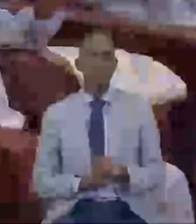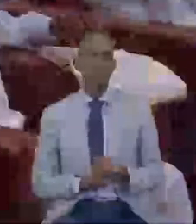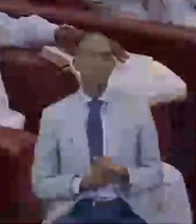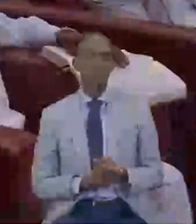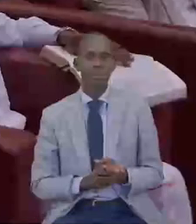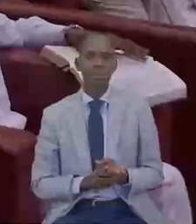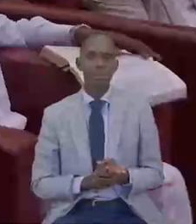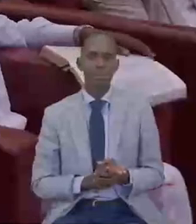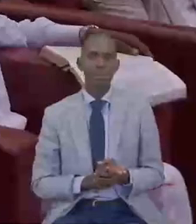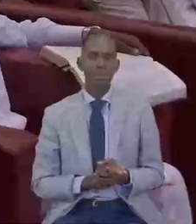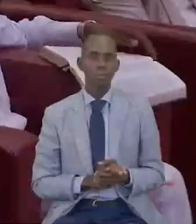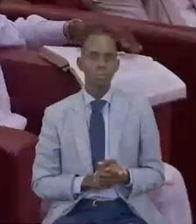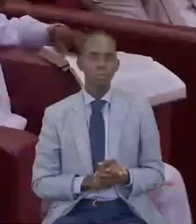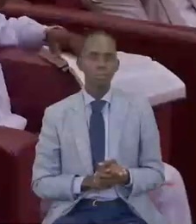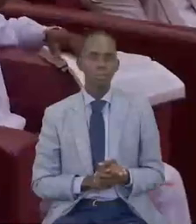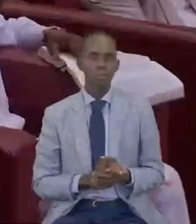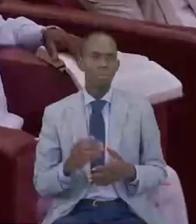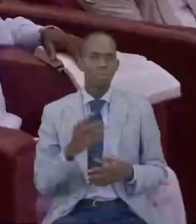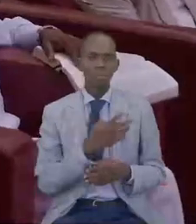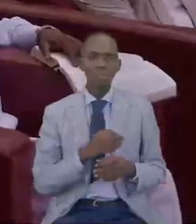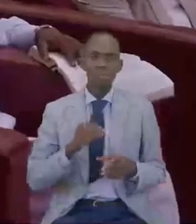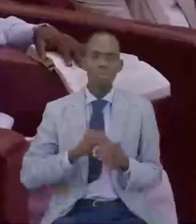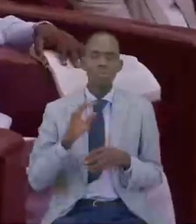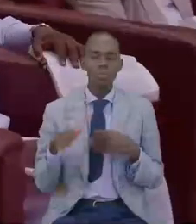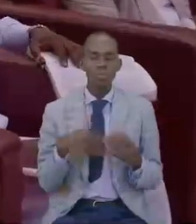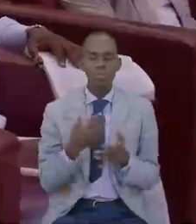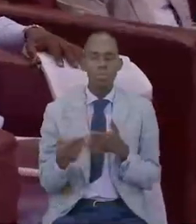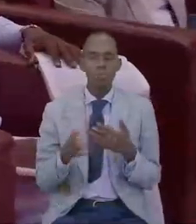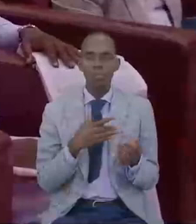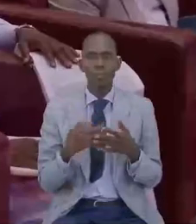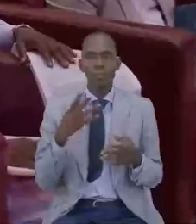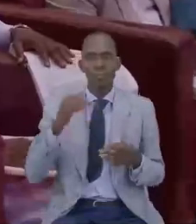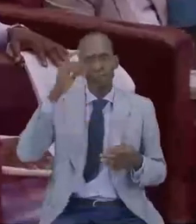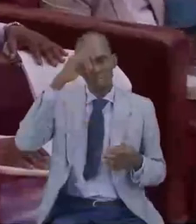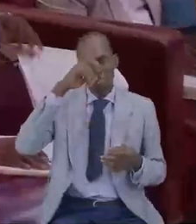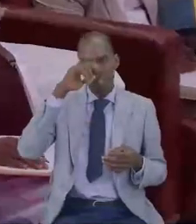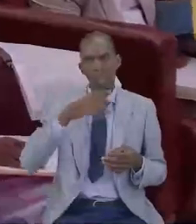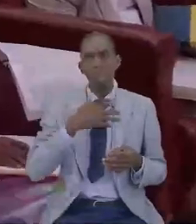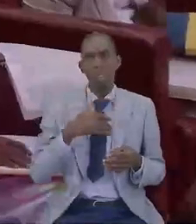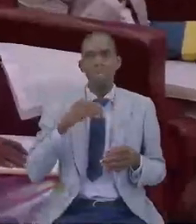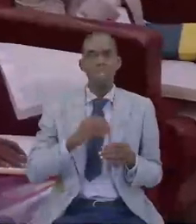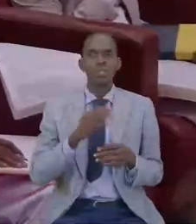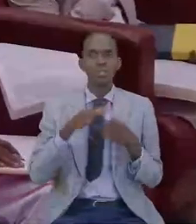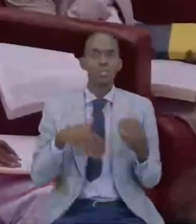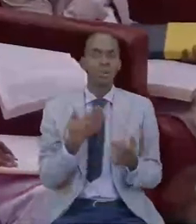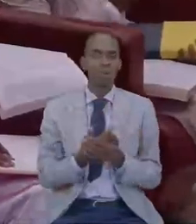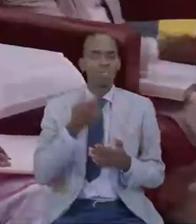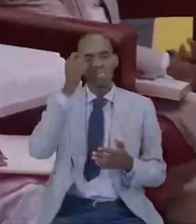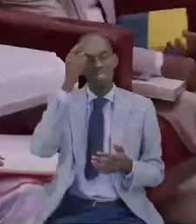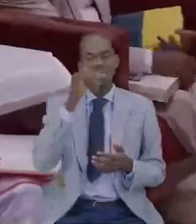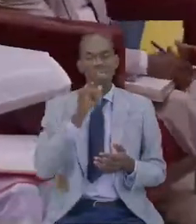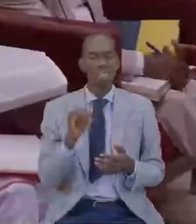verset 20, sur tous les objets qui réclamaient de la sagesse et de l'intelligence, voyez cela, il